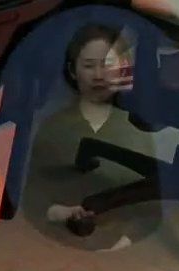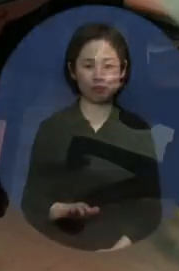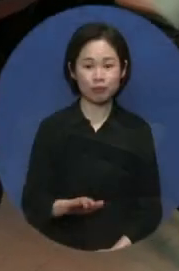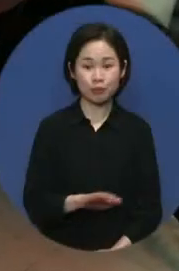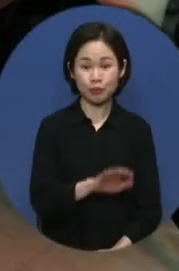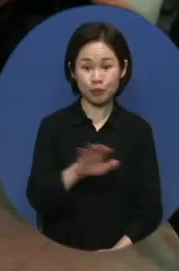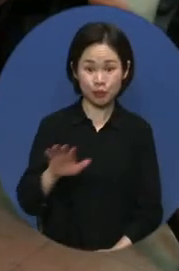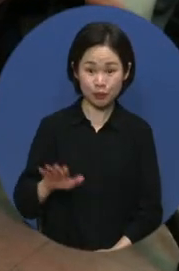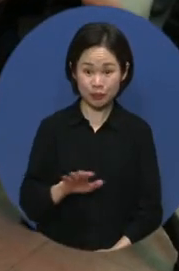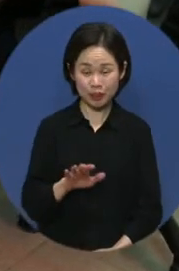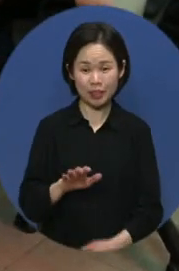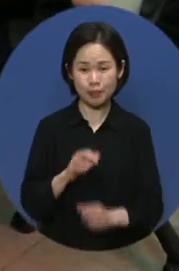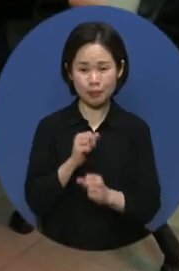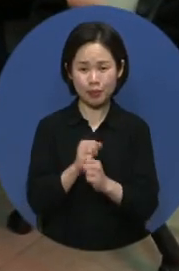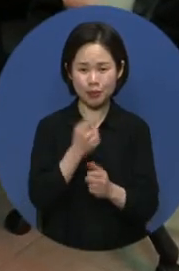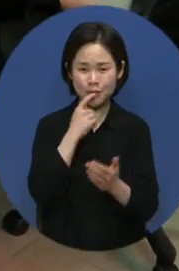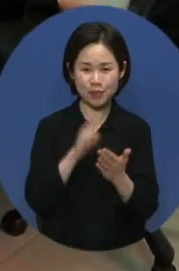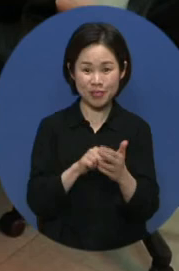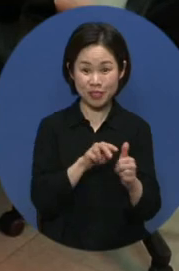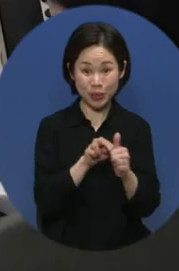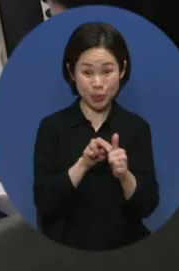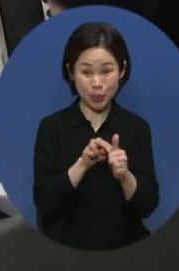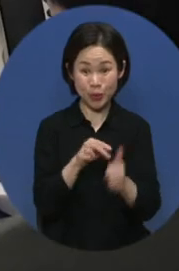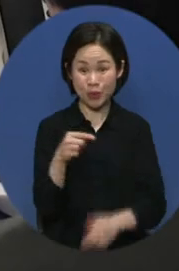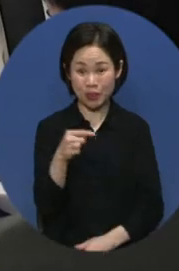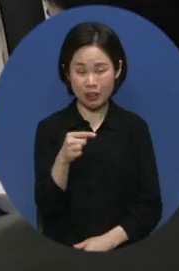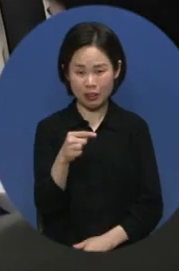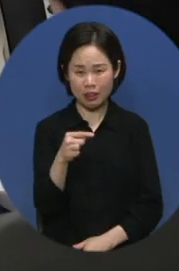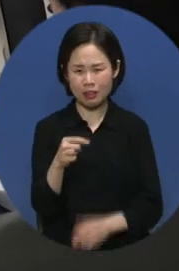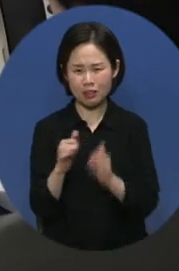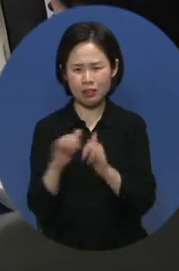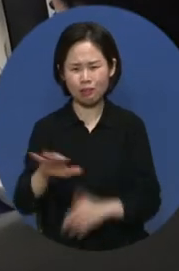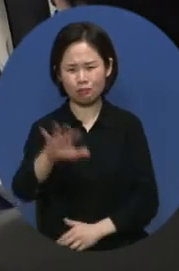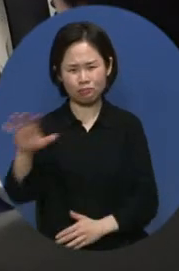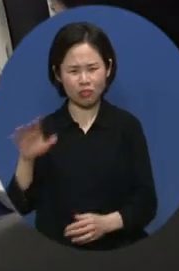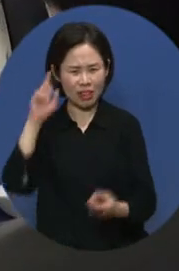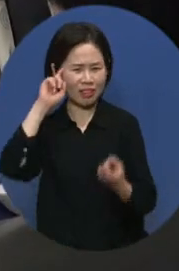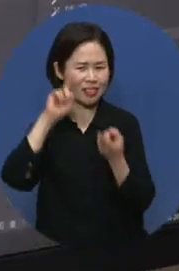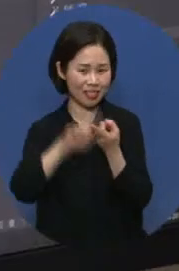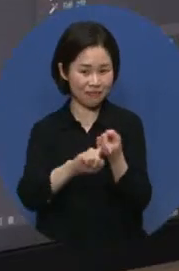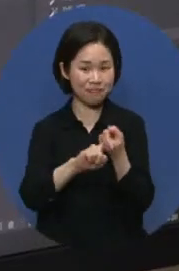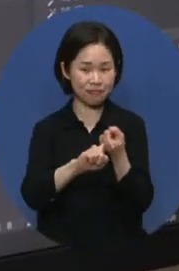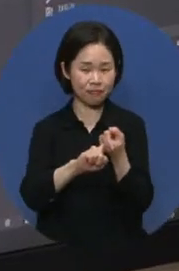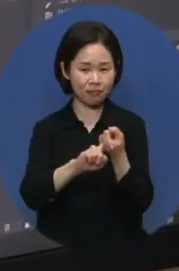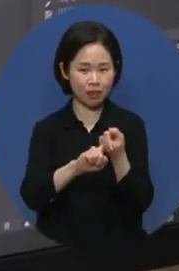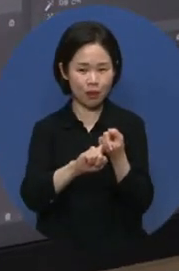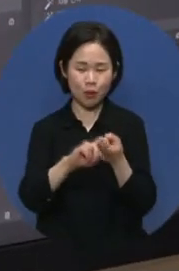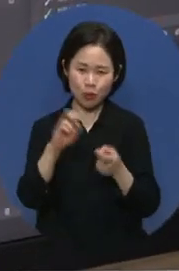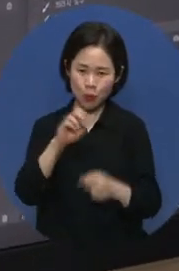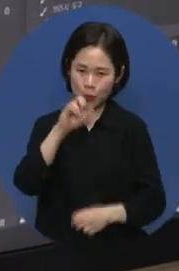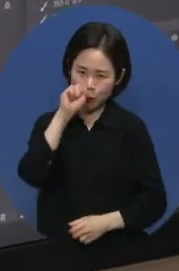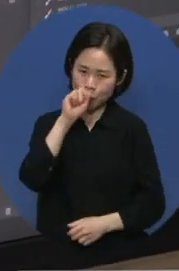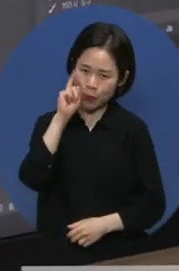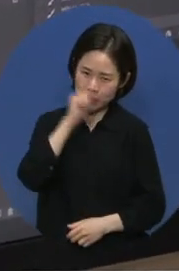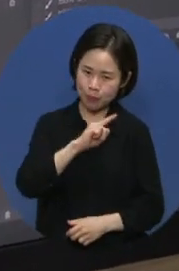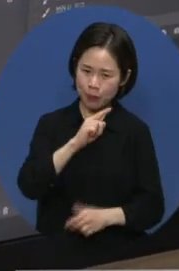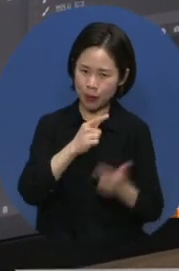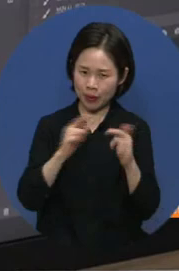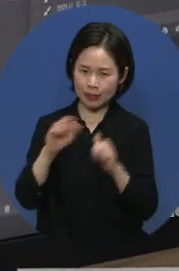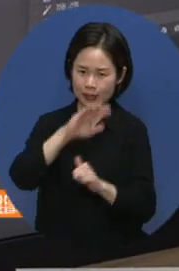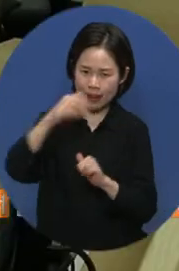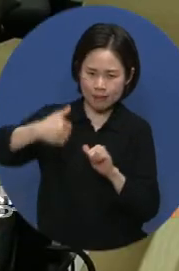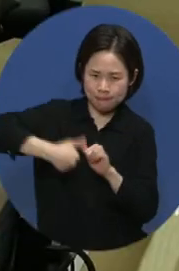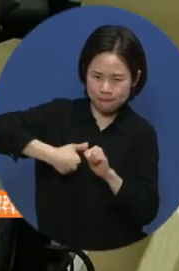하고 있는 작업물들에 있어서 좀 더 많은 분들이 관심을 가져주시고 좋은 소리, 쓴소리 가리지 않고